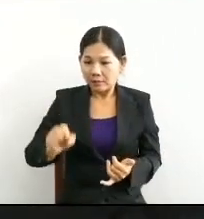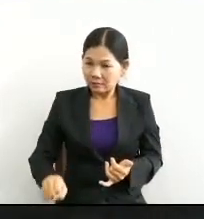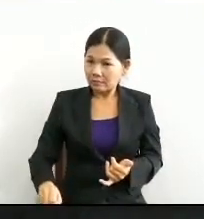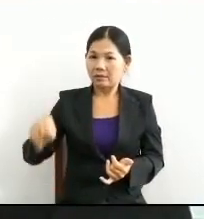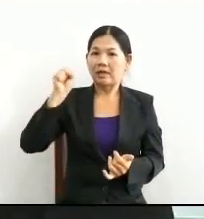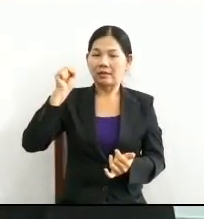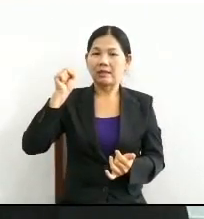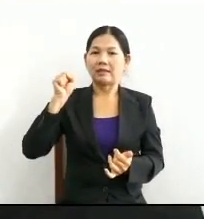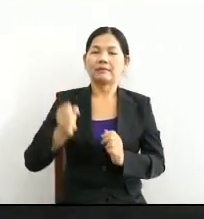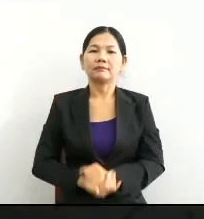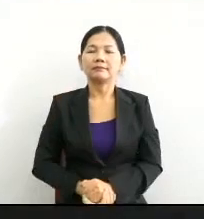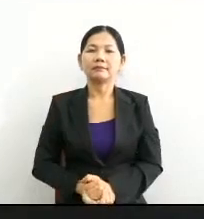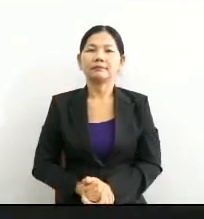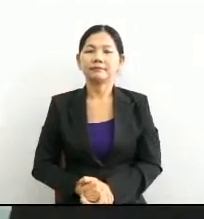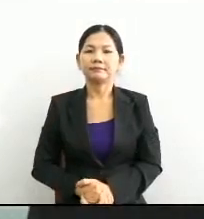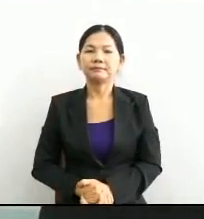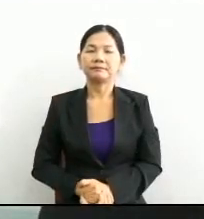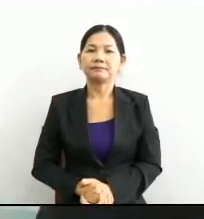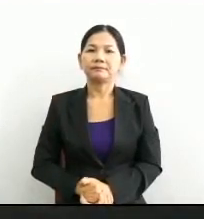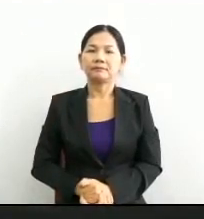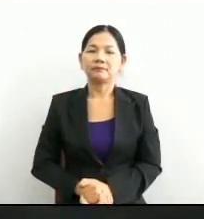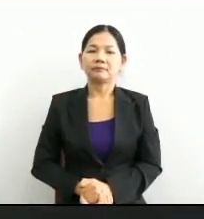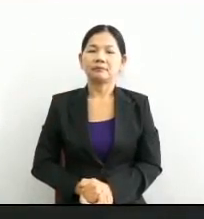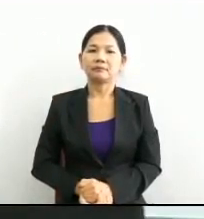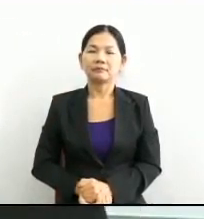Chà. Né.